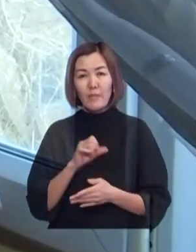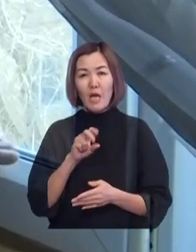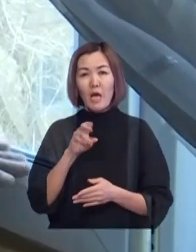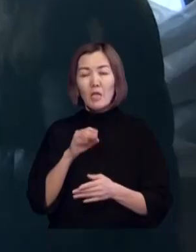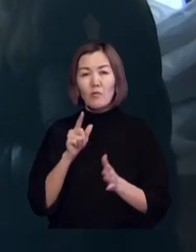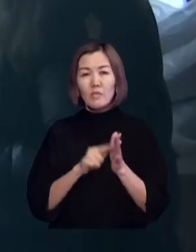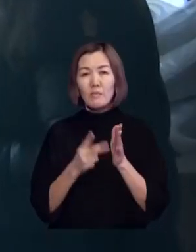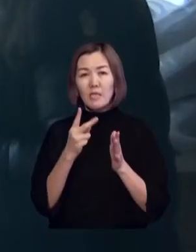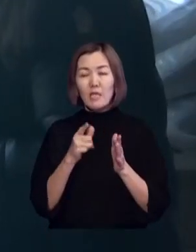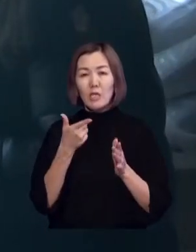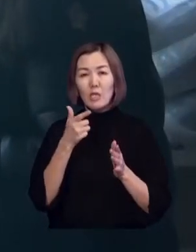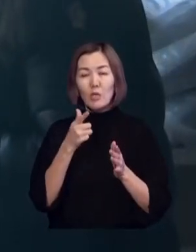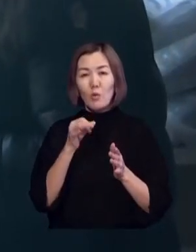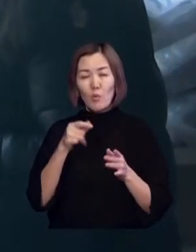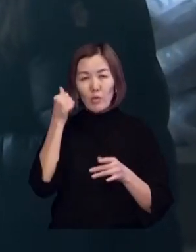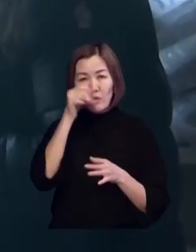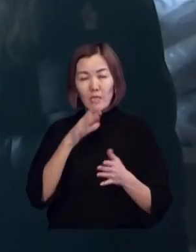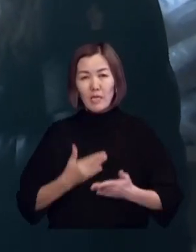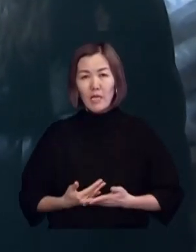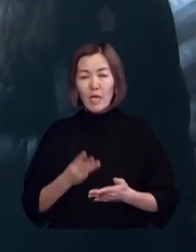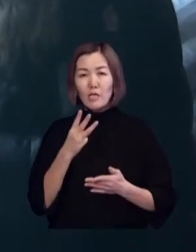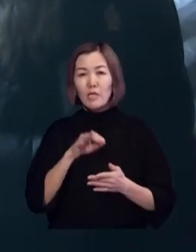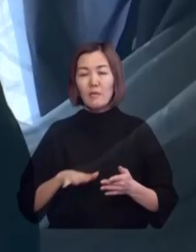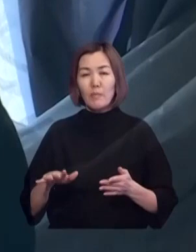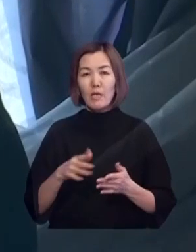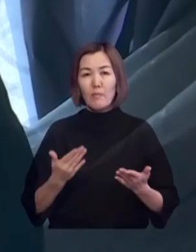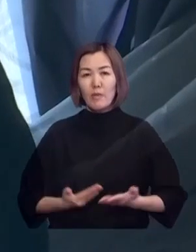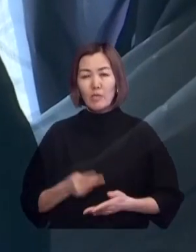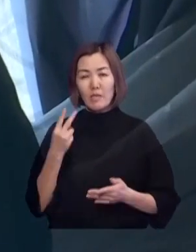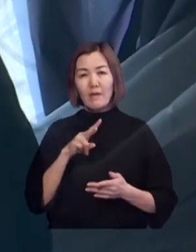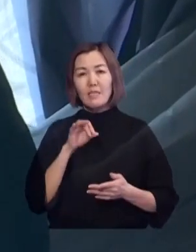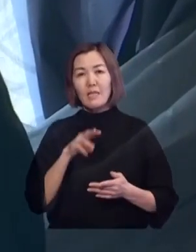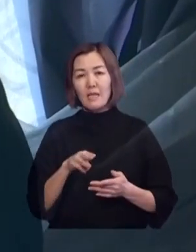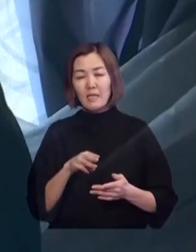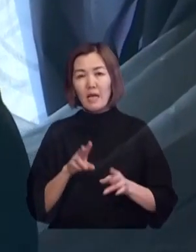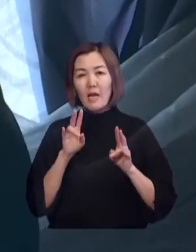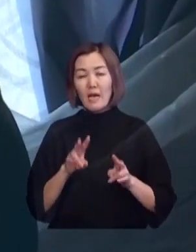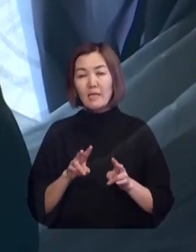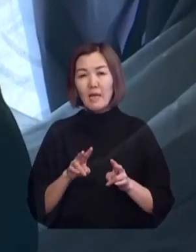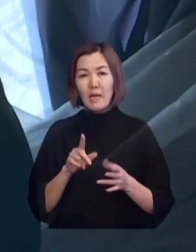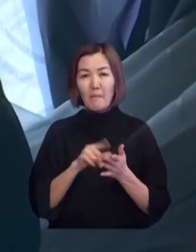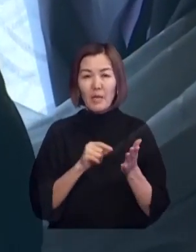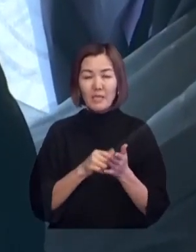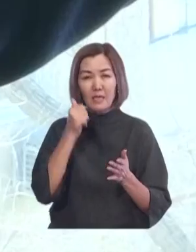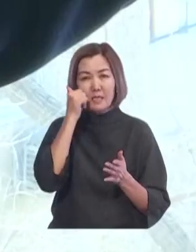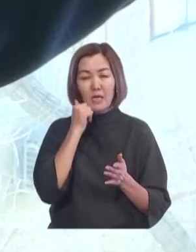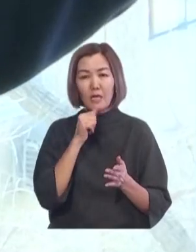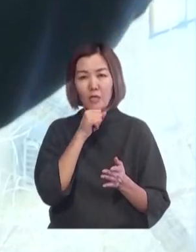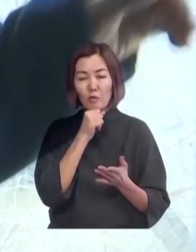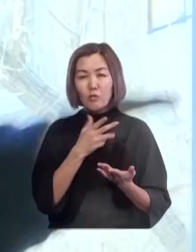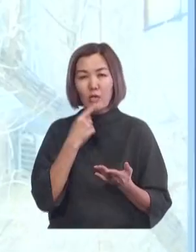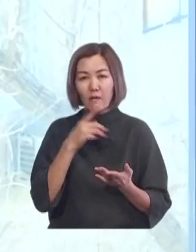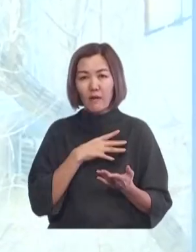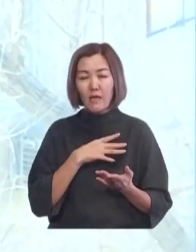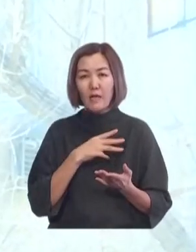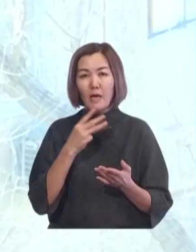71 год. В этом доме, расположенном в 4-м микрорайоне, мужчина проживает уже более 20 лет. Однако, по словам пенсионера, последние 3-4 года в